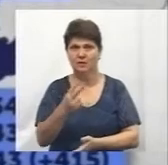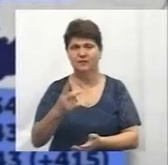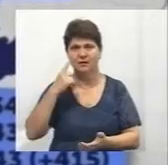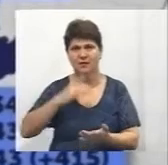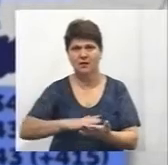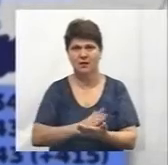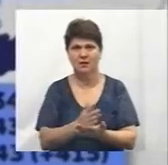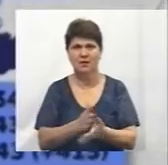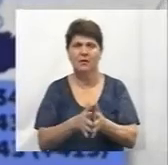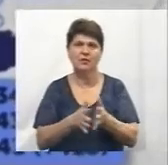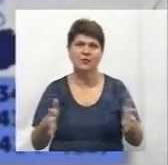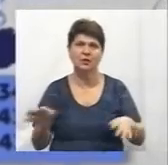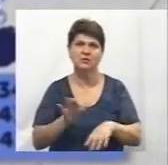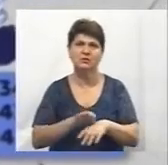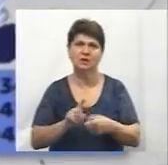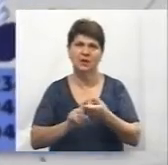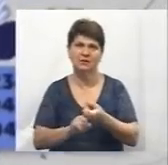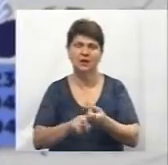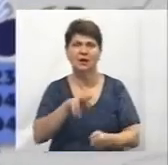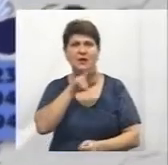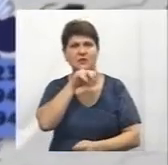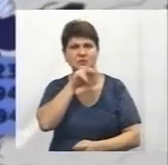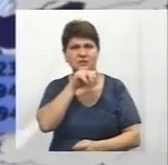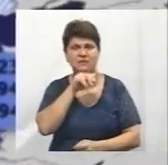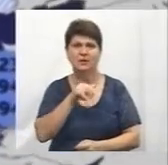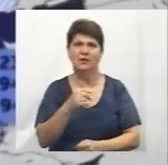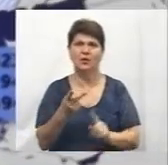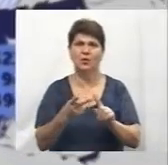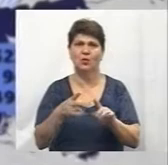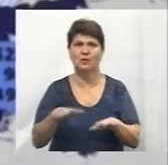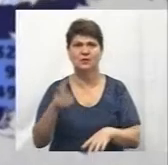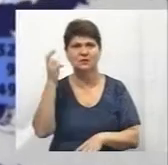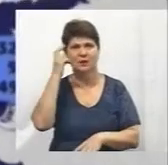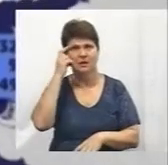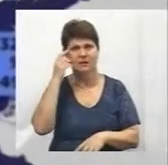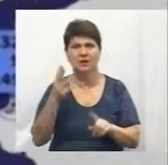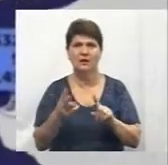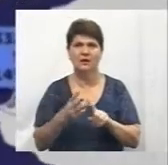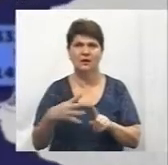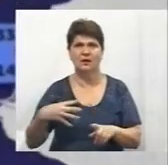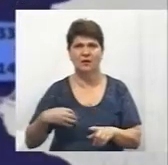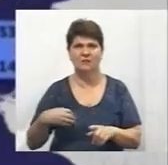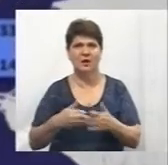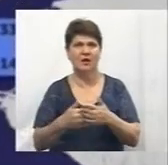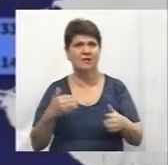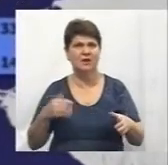карті. Найбільше інфікованих у Чернівецькій області, на другому місці Київ, на третьому Львівщина. Від